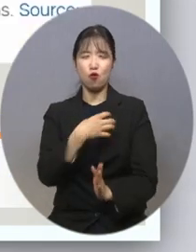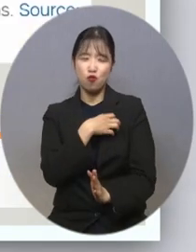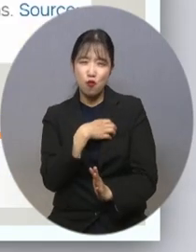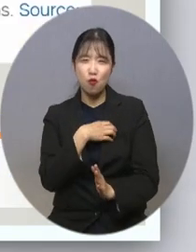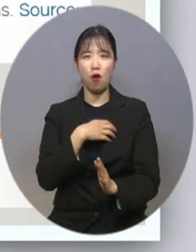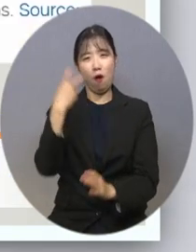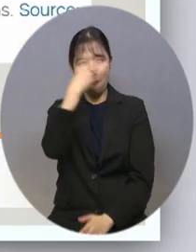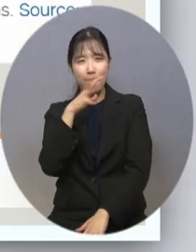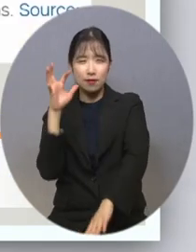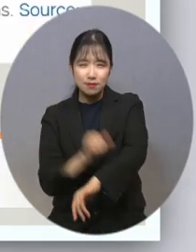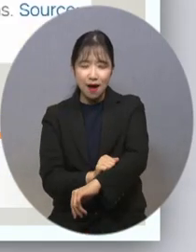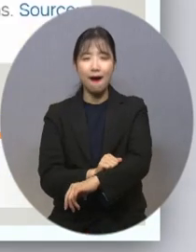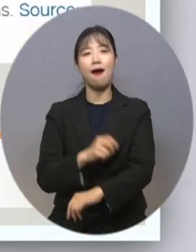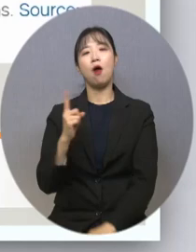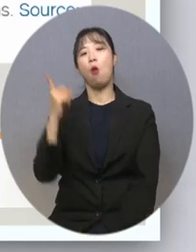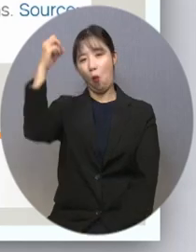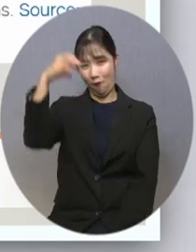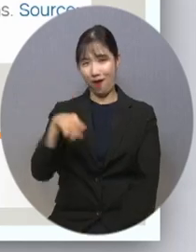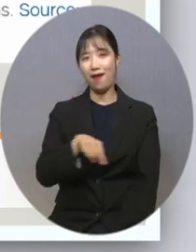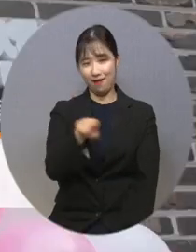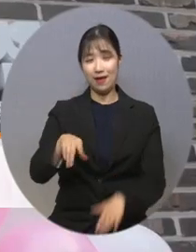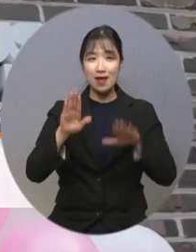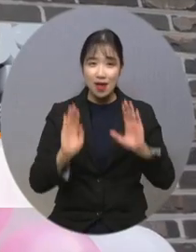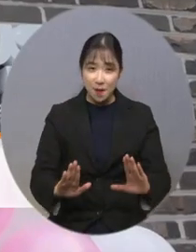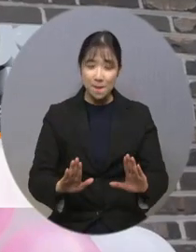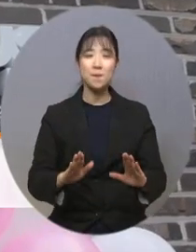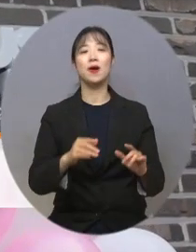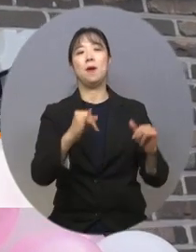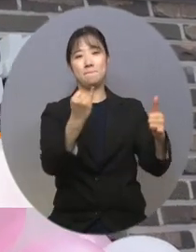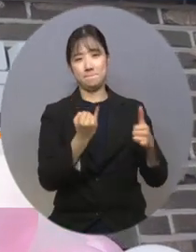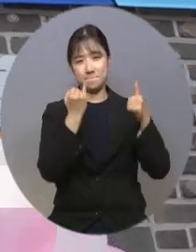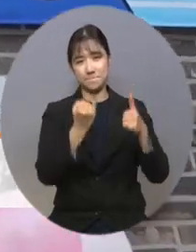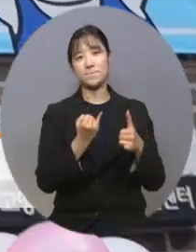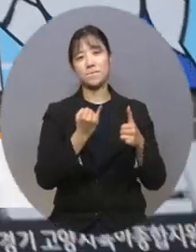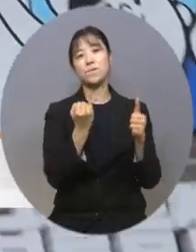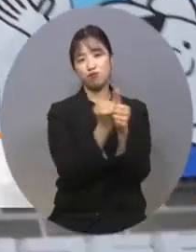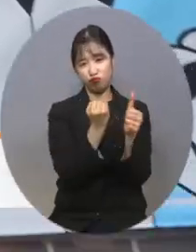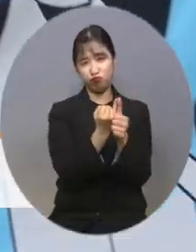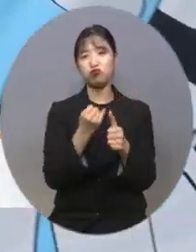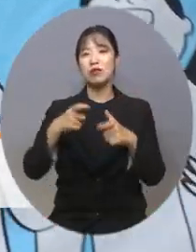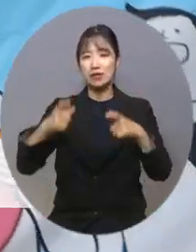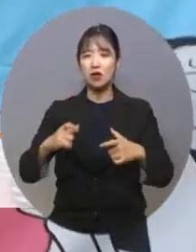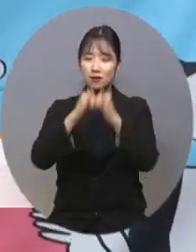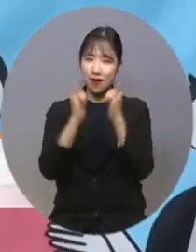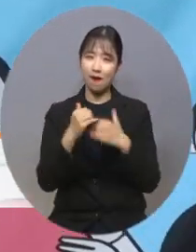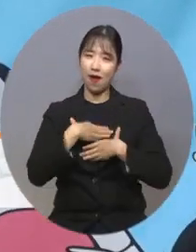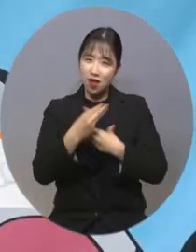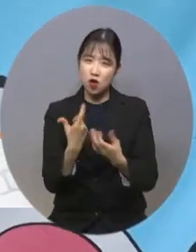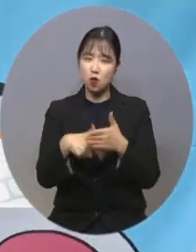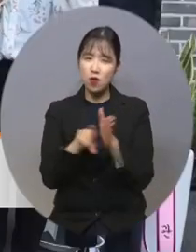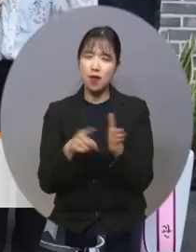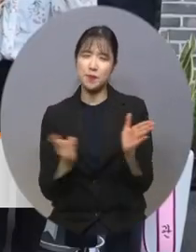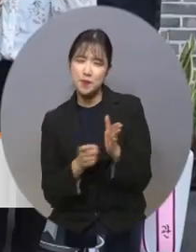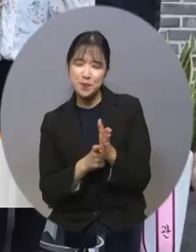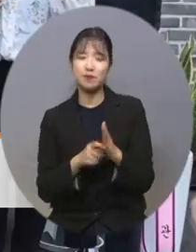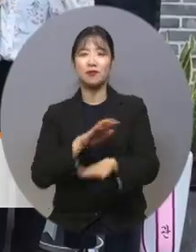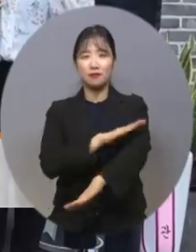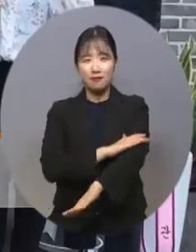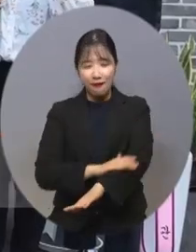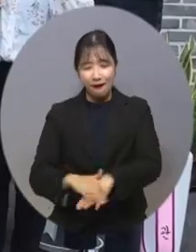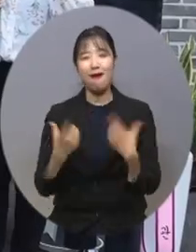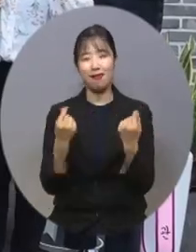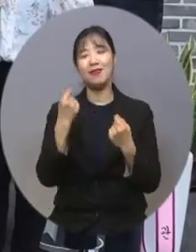주목을 받아온 고양시가 이번에도 맞벌이 부모와 지역사회 안전방역을 위해 선제적으로 발빠르게